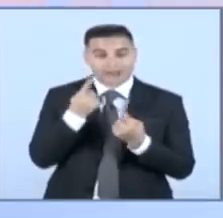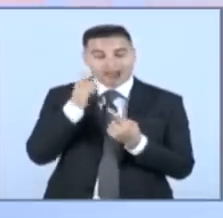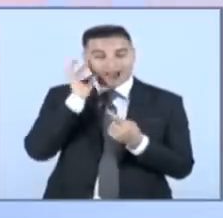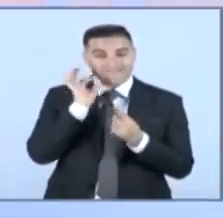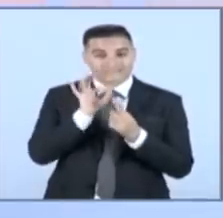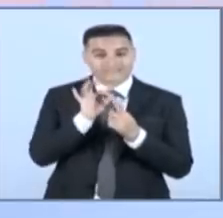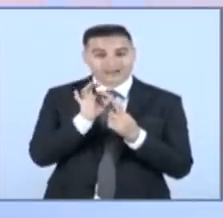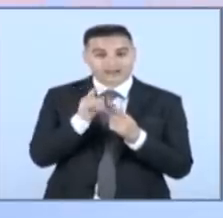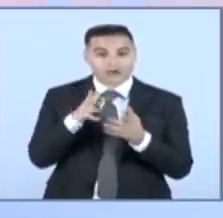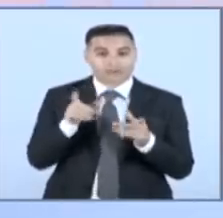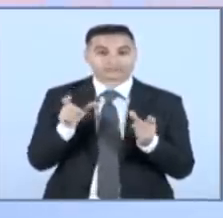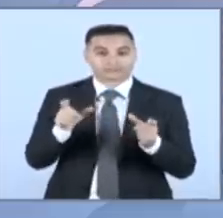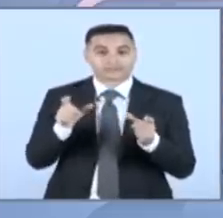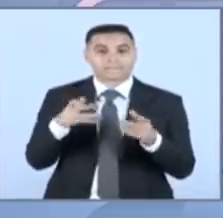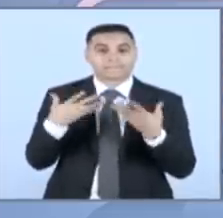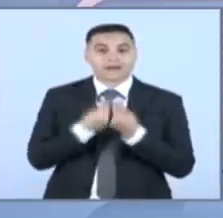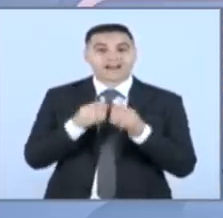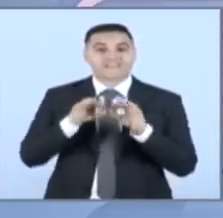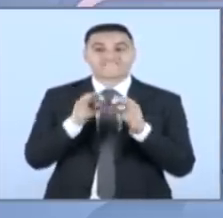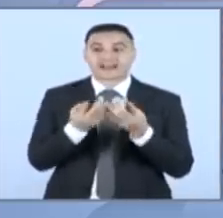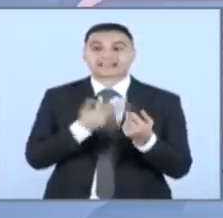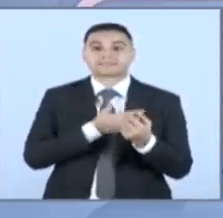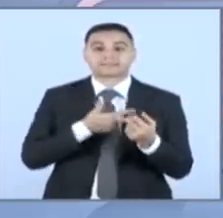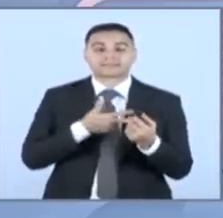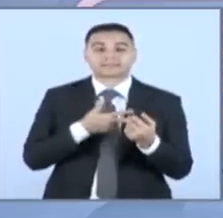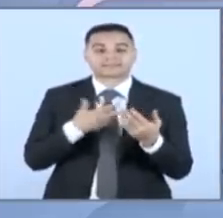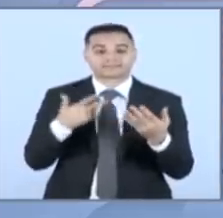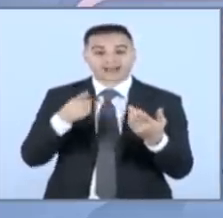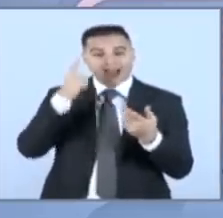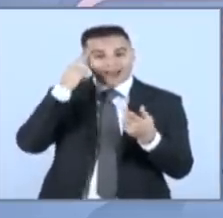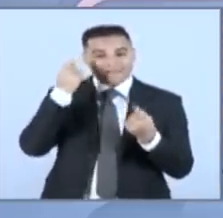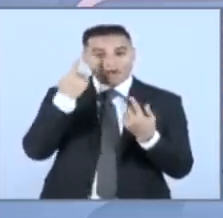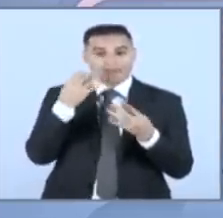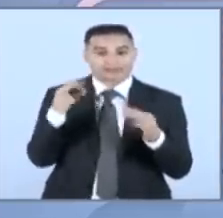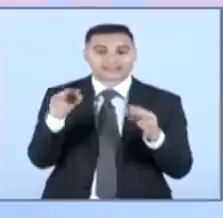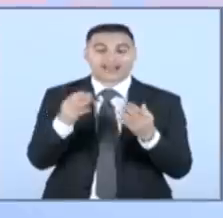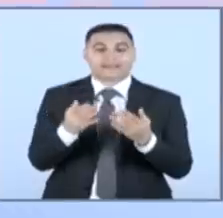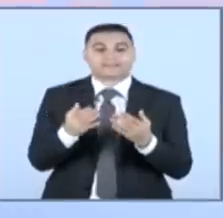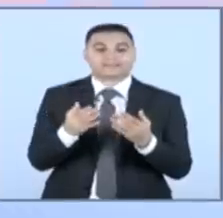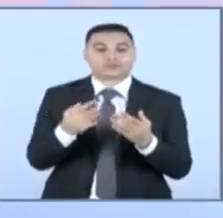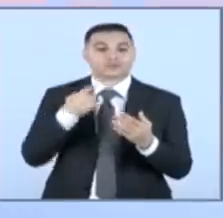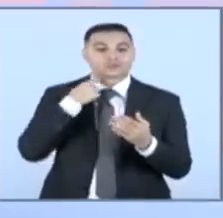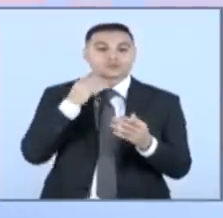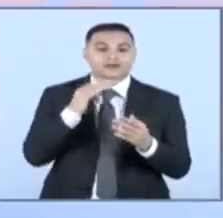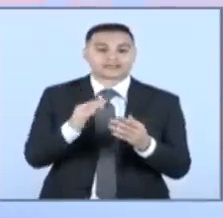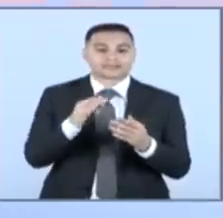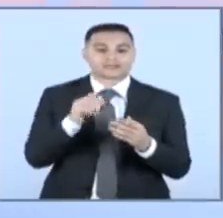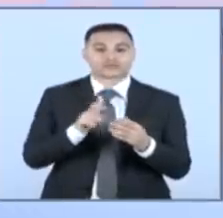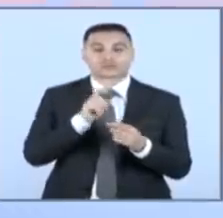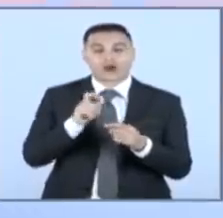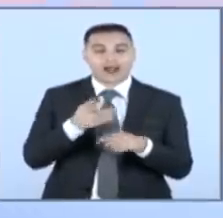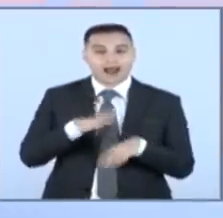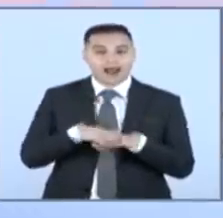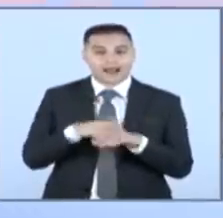طب حارس مرمى الفريق مين؟ توتنهام. برافو عليك، شوف يعني عندك كل المعلومات. قصاره سؤال